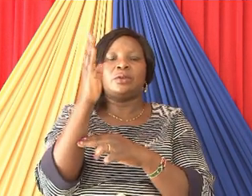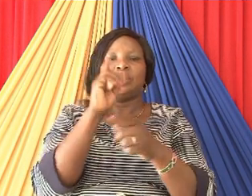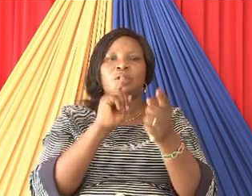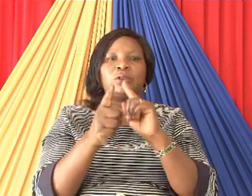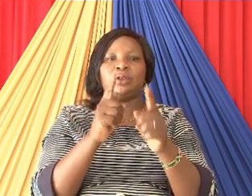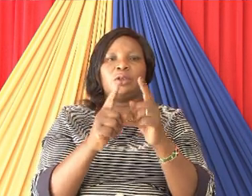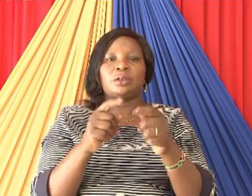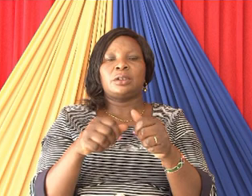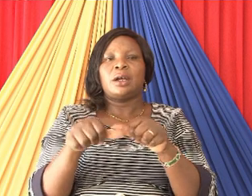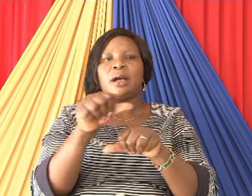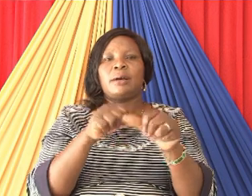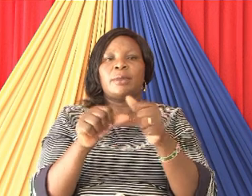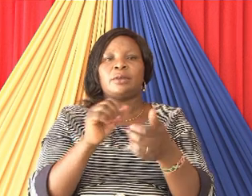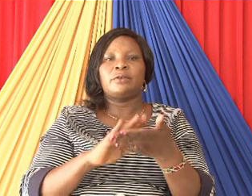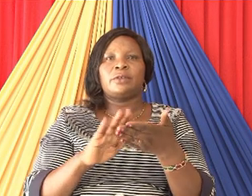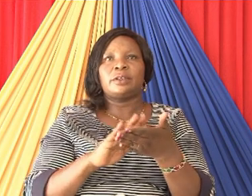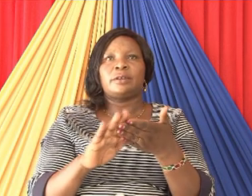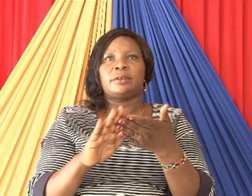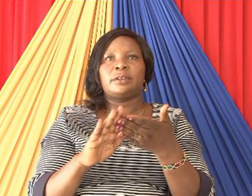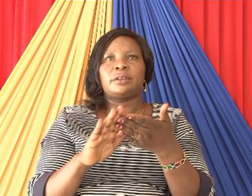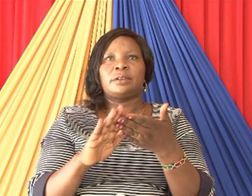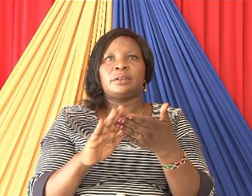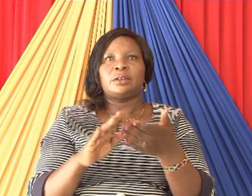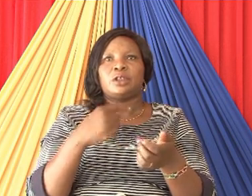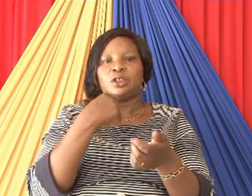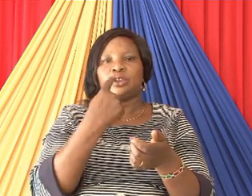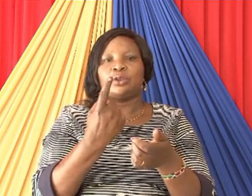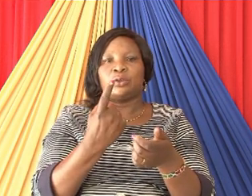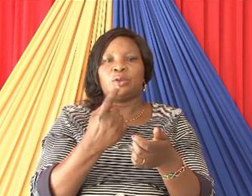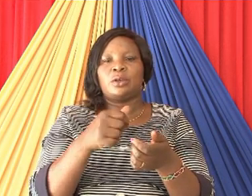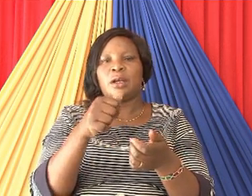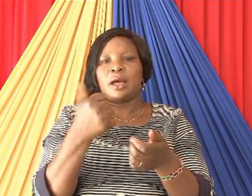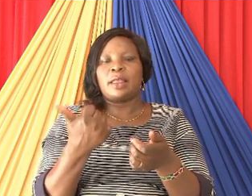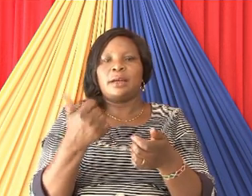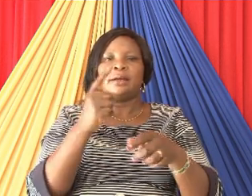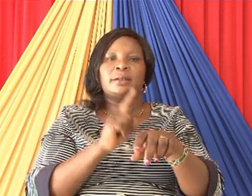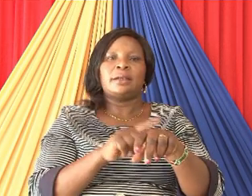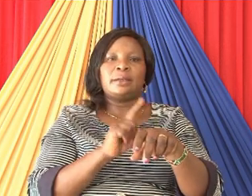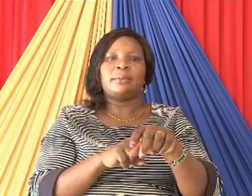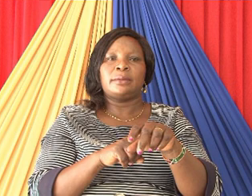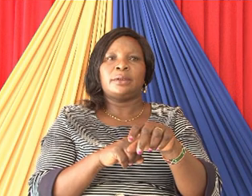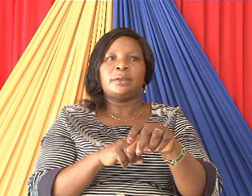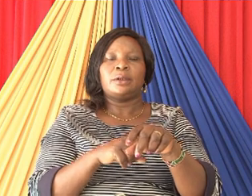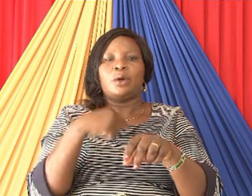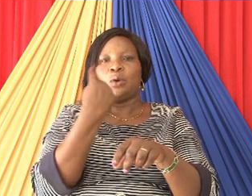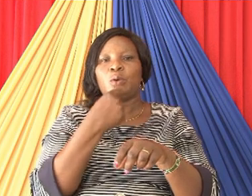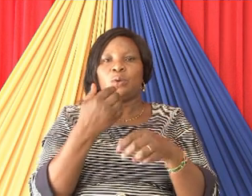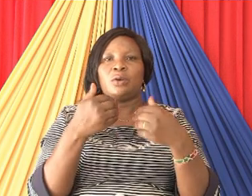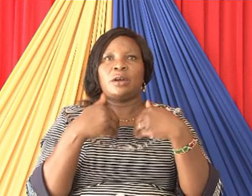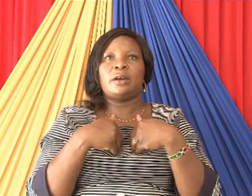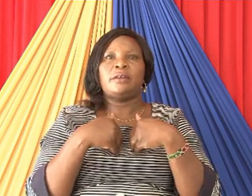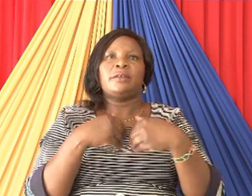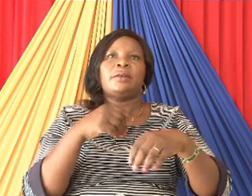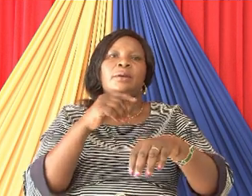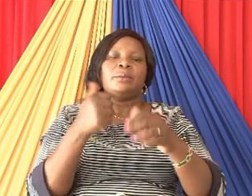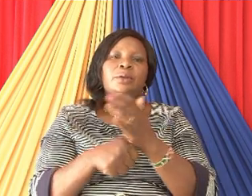ya kusameheana. And so wakati mwingine tunaambiwa kwamba wale ambao wako na shida ya kuwasamehe